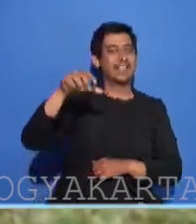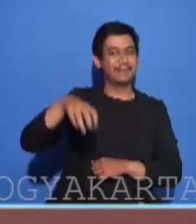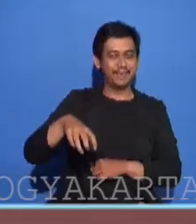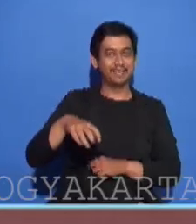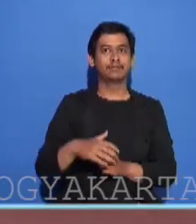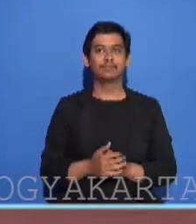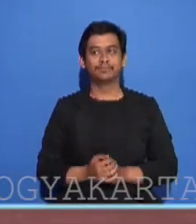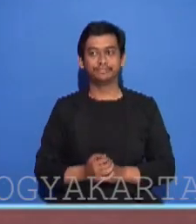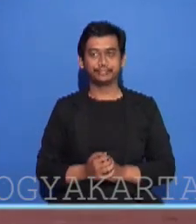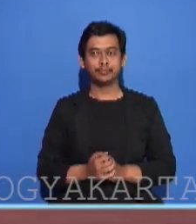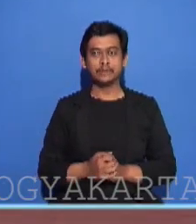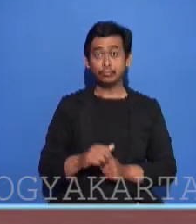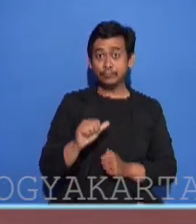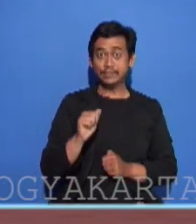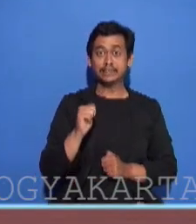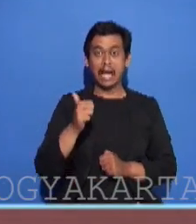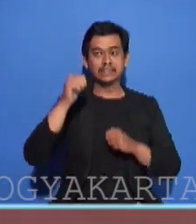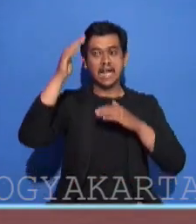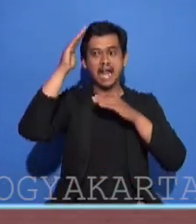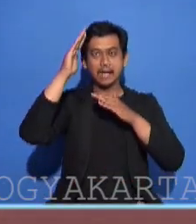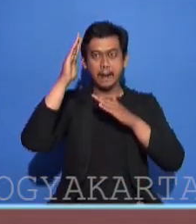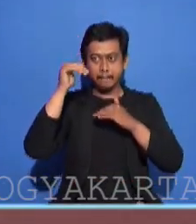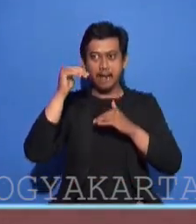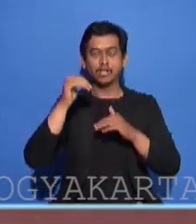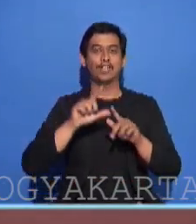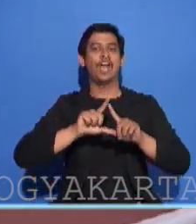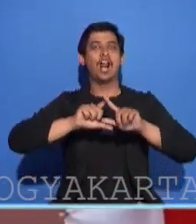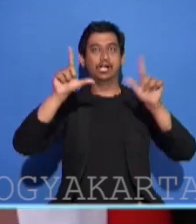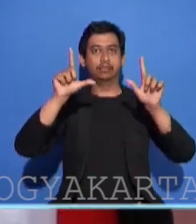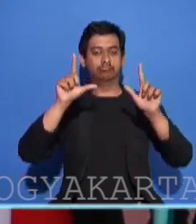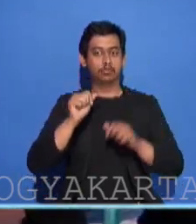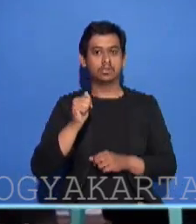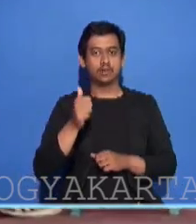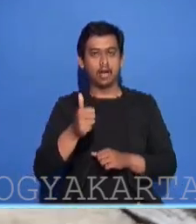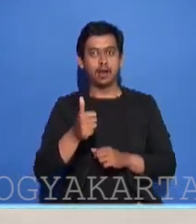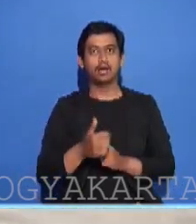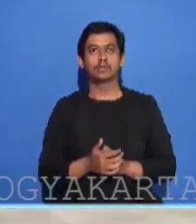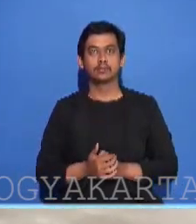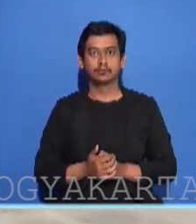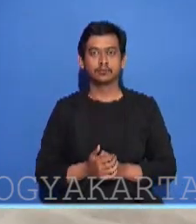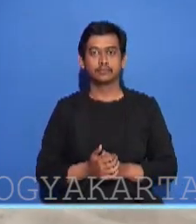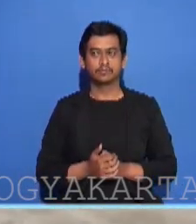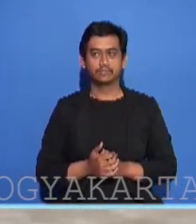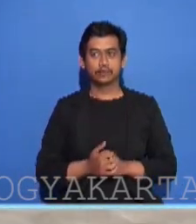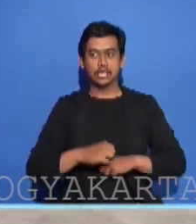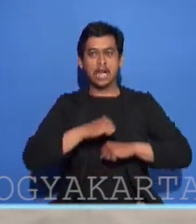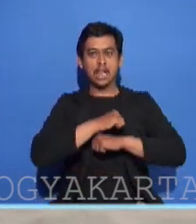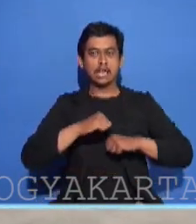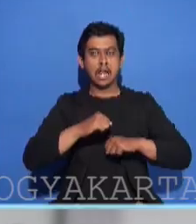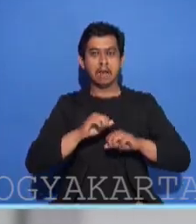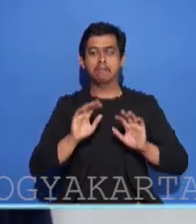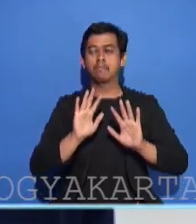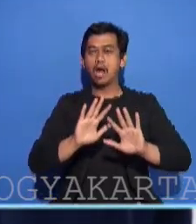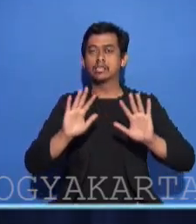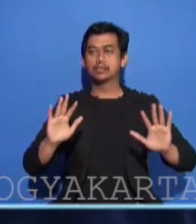bisa meloloskan diri di babak kualifikasi sehingga nanti kita bisa meneruskan atlet sebanyak-banyaknya untuk mengikuti pohon